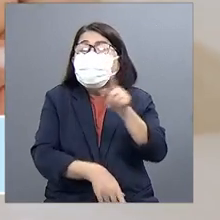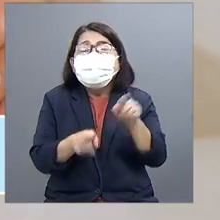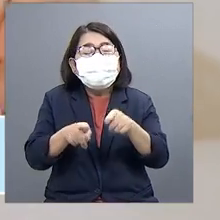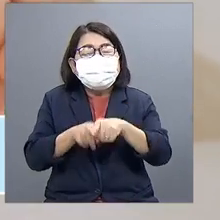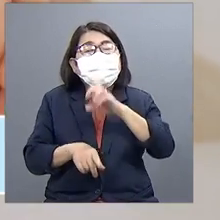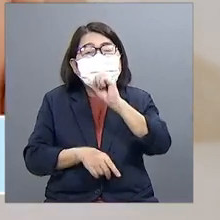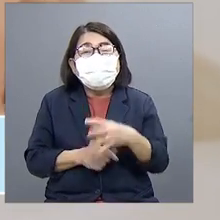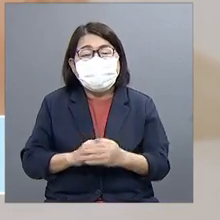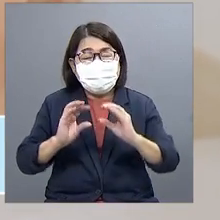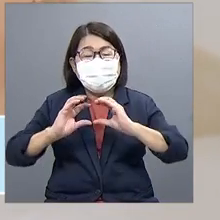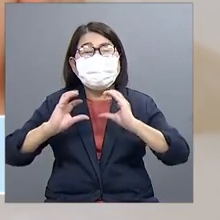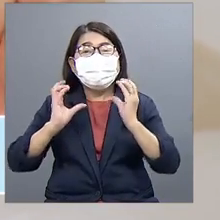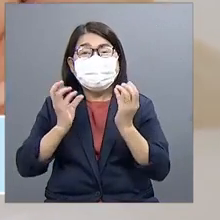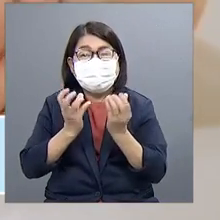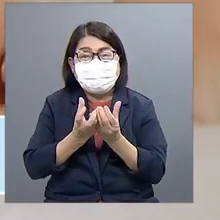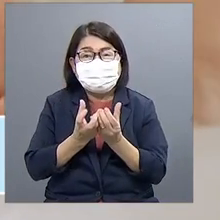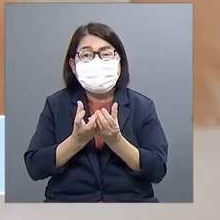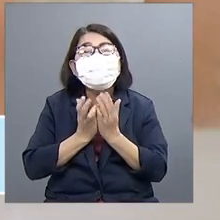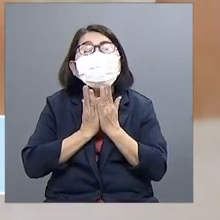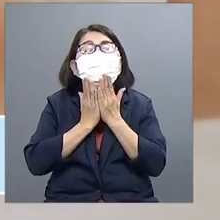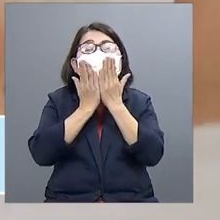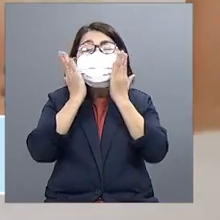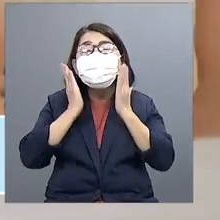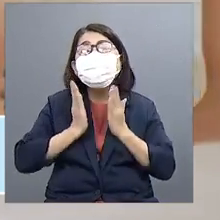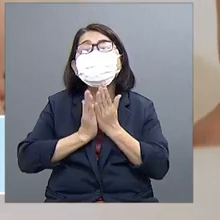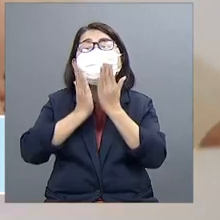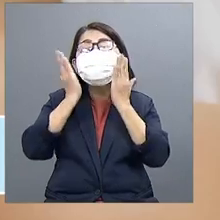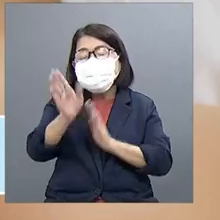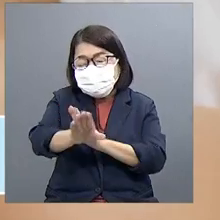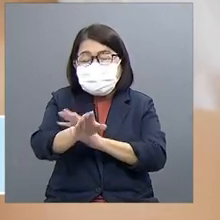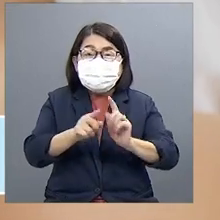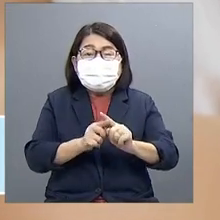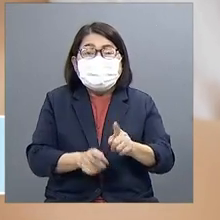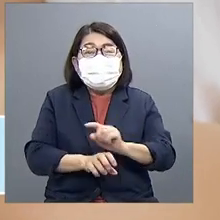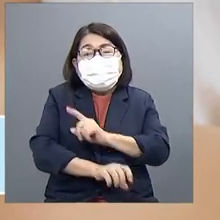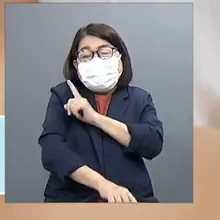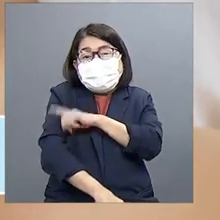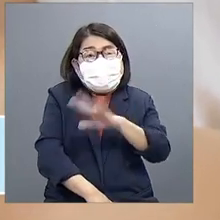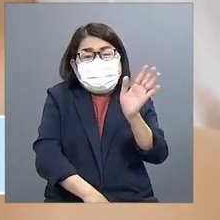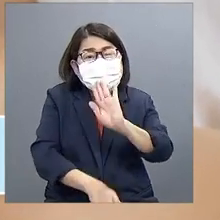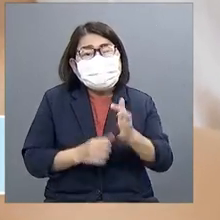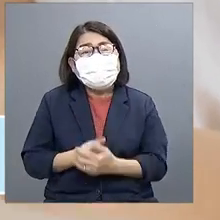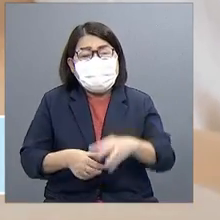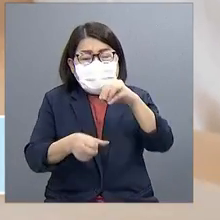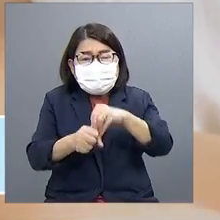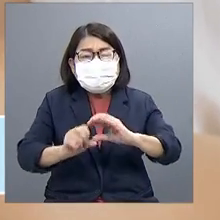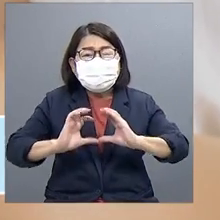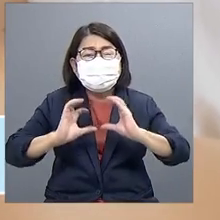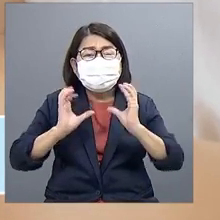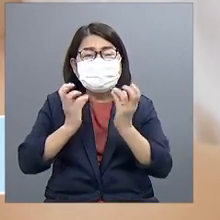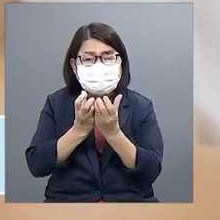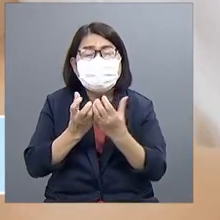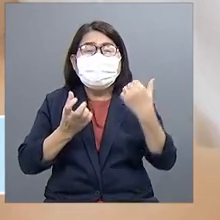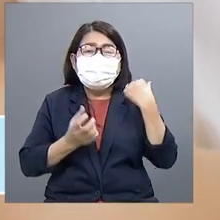พอกนั้นเนี่ยมันไม่ได้ช่วยให้ผิวขาวขึ้นแต่อย่างใดนะครับเนื่องจากสารอาหารส่วนใหญ่ก็คือคาร์โบไฮเดรตใยอาหารแล้วก็มีโปรตีนวิตามิน